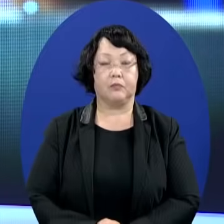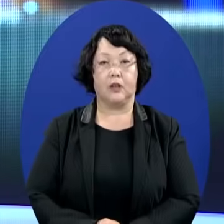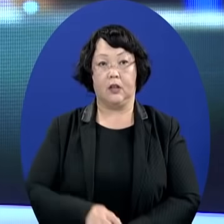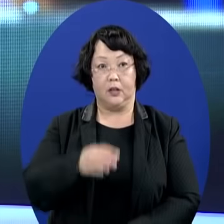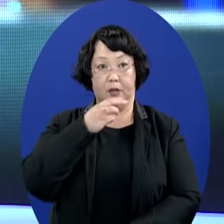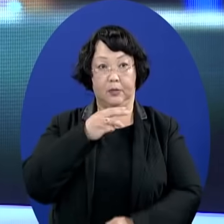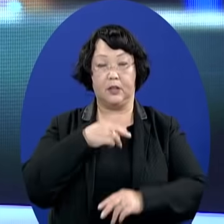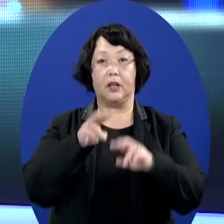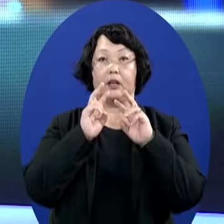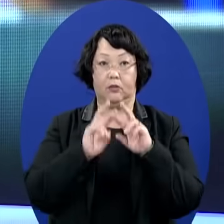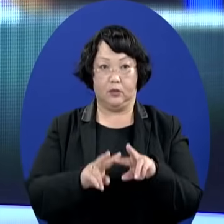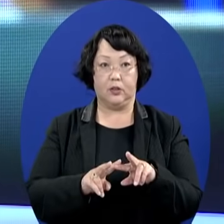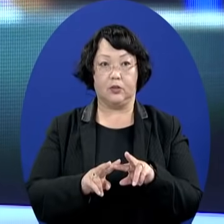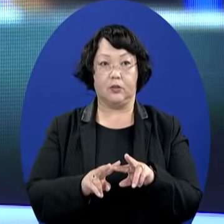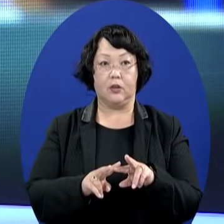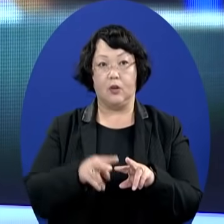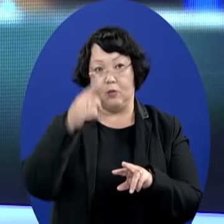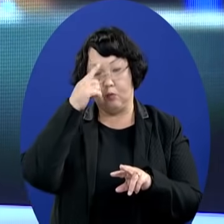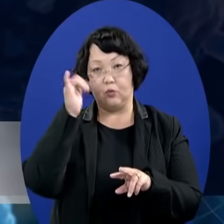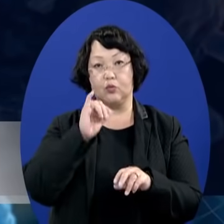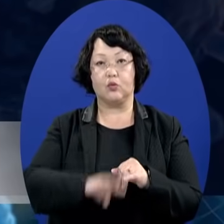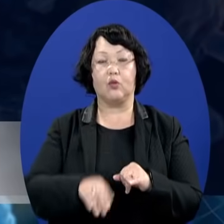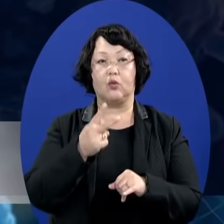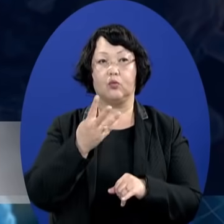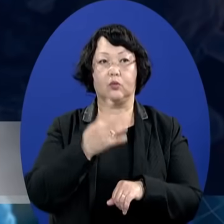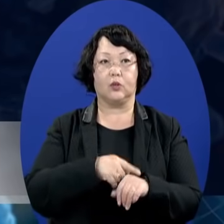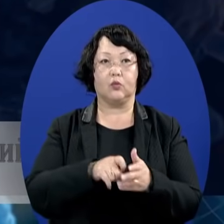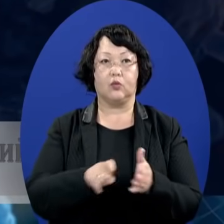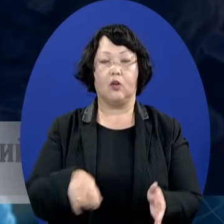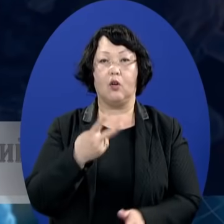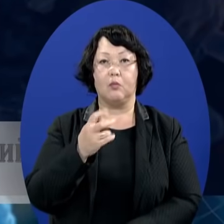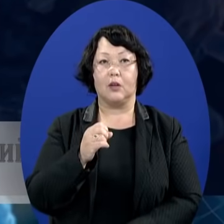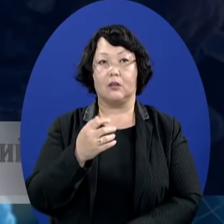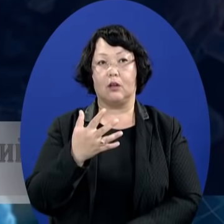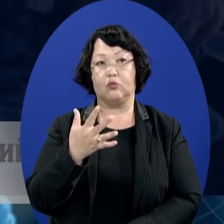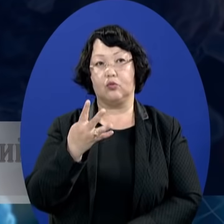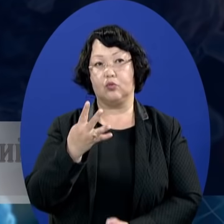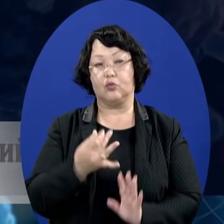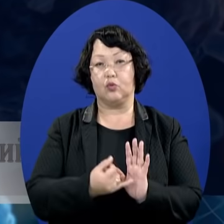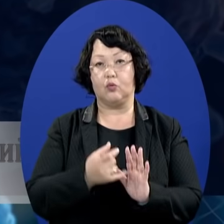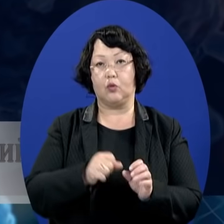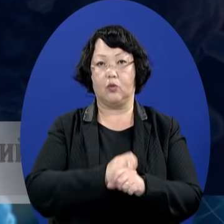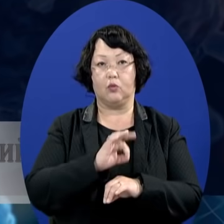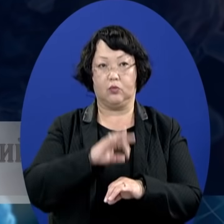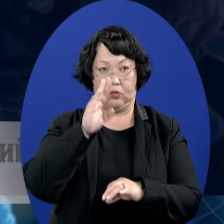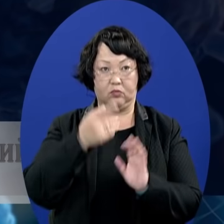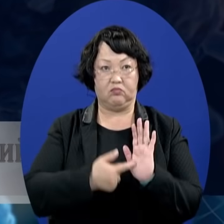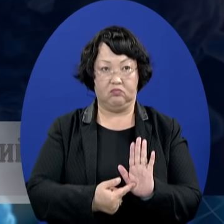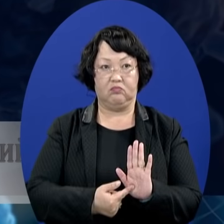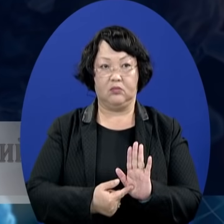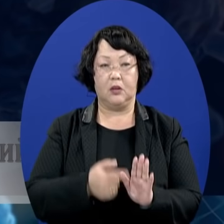Цагийн хүрд мэдээллийн хөтөлбөр үргэлжилж байна. Манай улсад сүүлийн 24 цагийн хугацаанд 2543 хүнээс коронавирусын халдвар илэрлээ. Шинээр илэрсэн